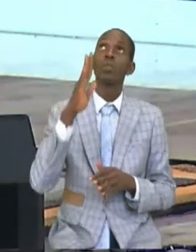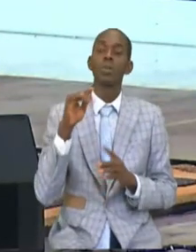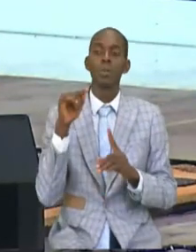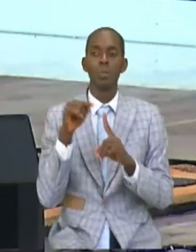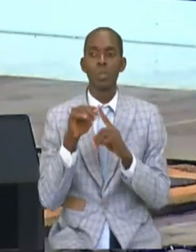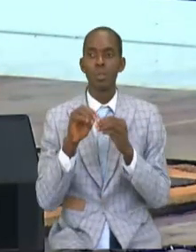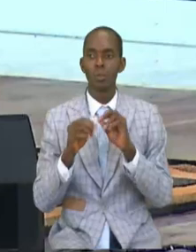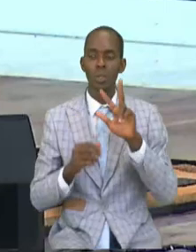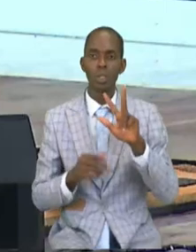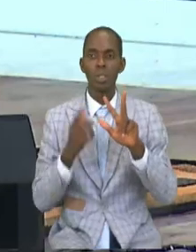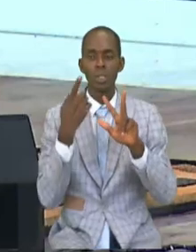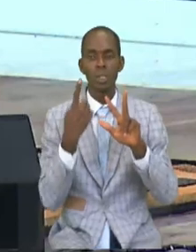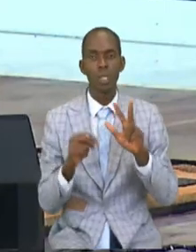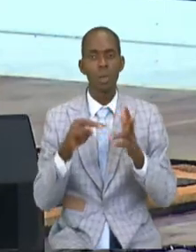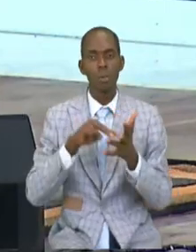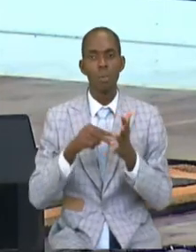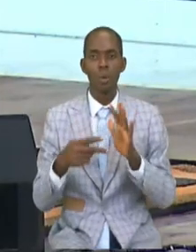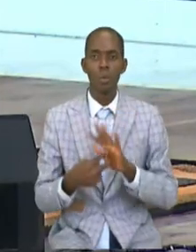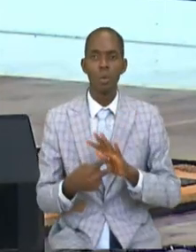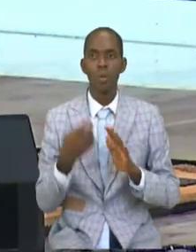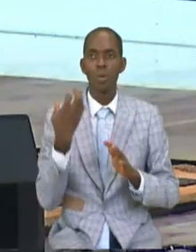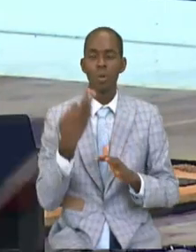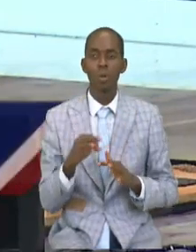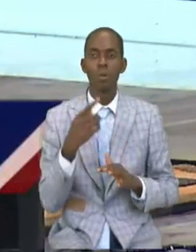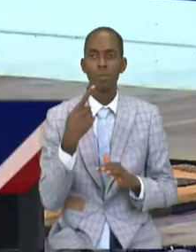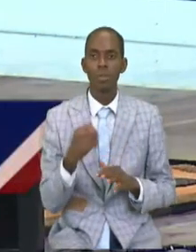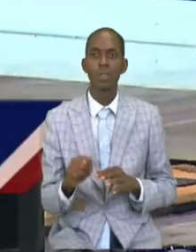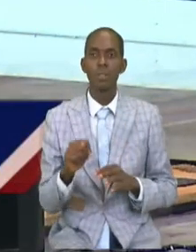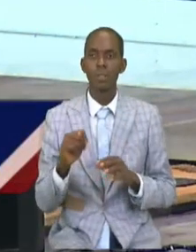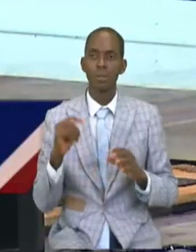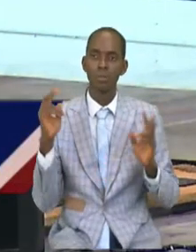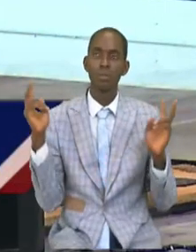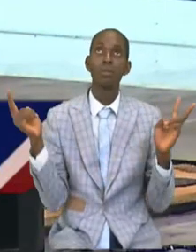point, l'objectif.